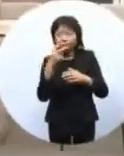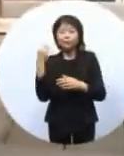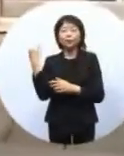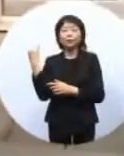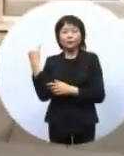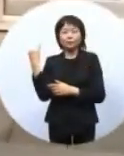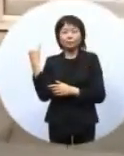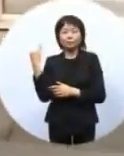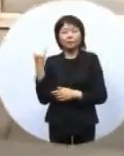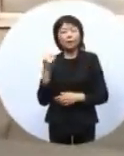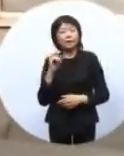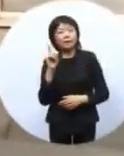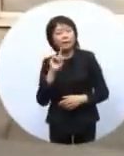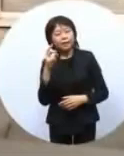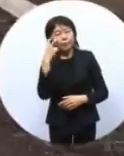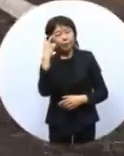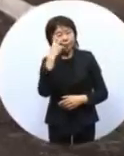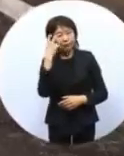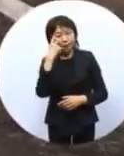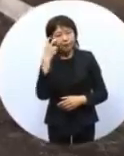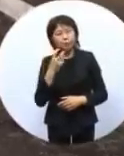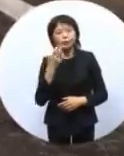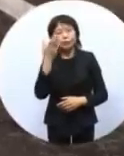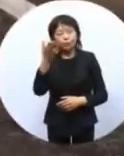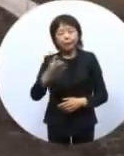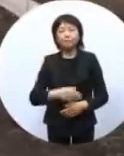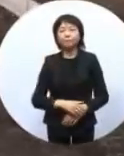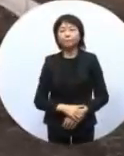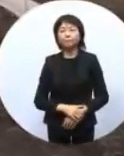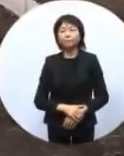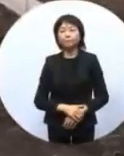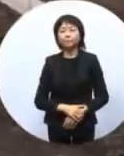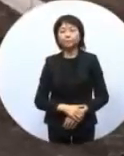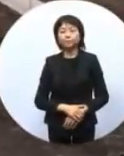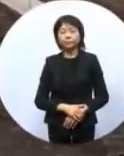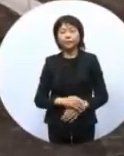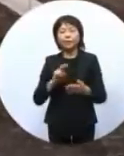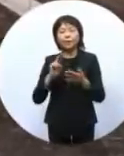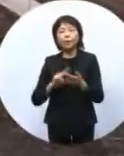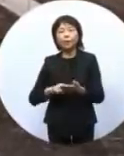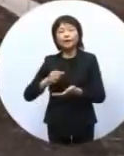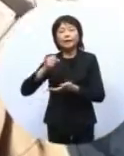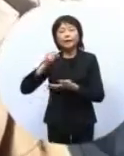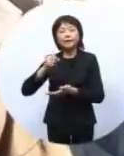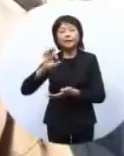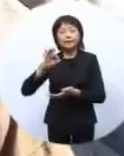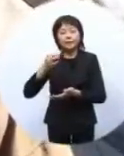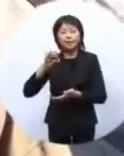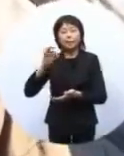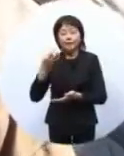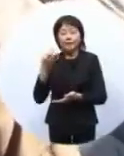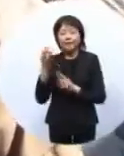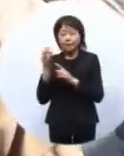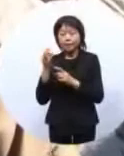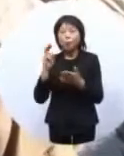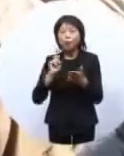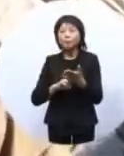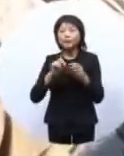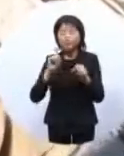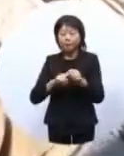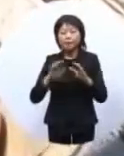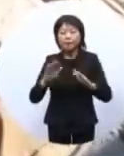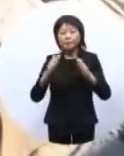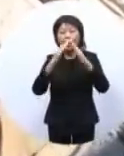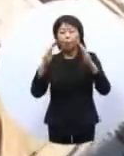は一体どんなことを調査しているのでしょうか。 固定資産税の税金を決めるために今お家の外側を